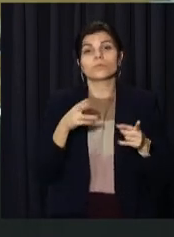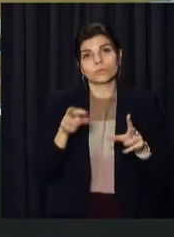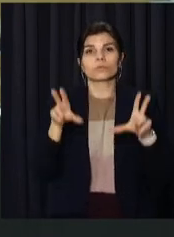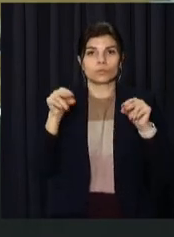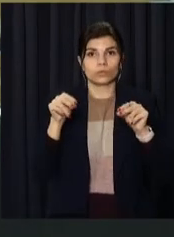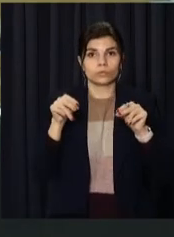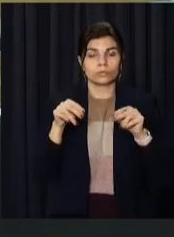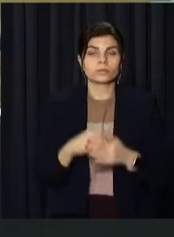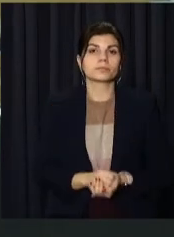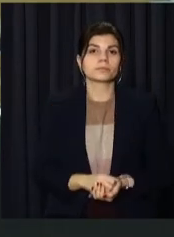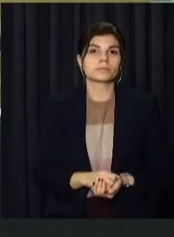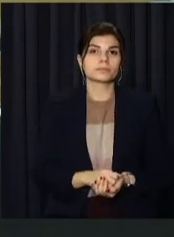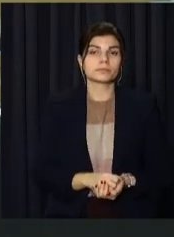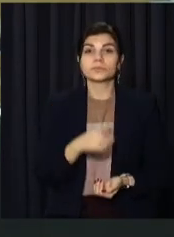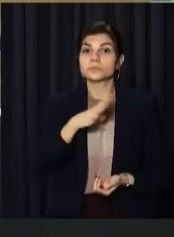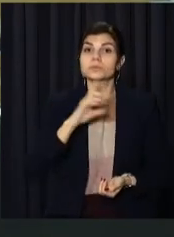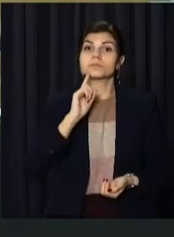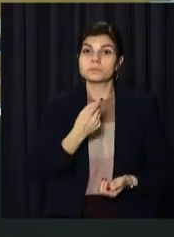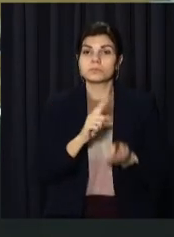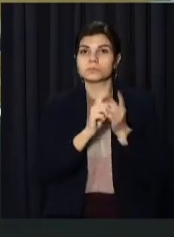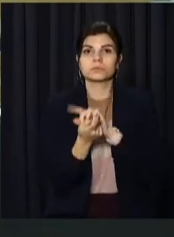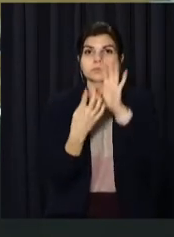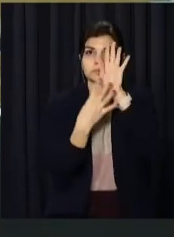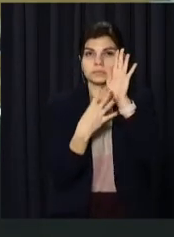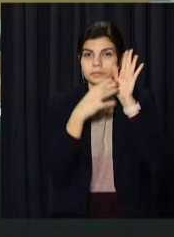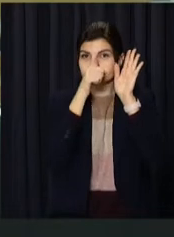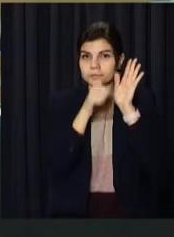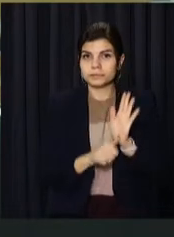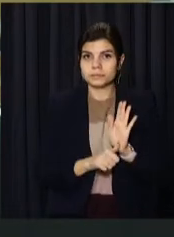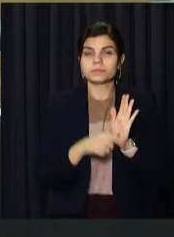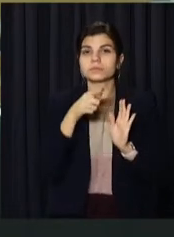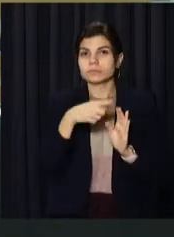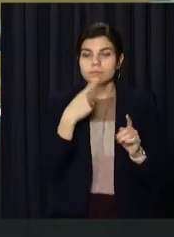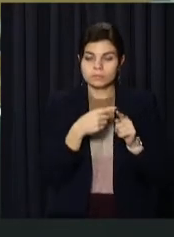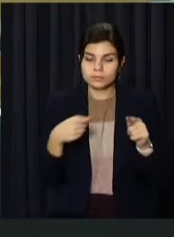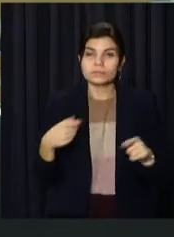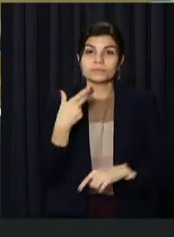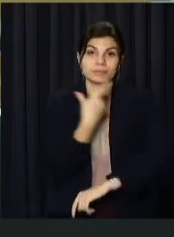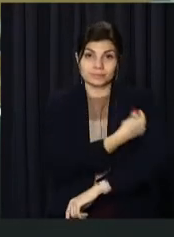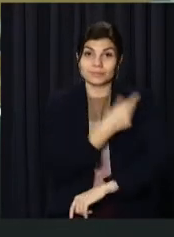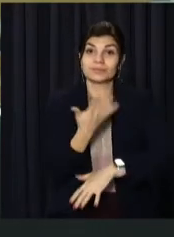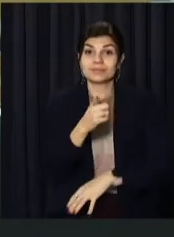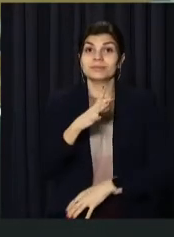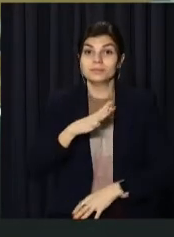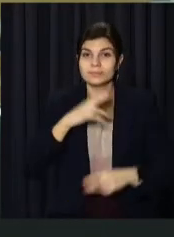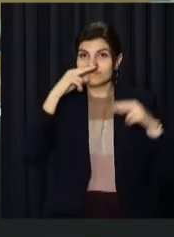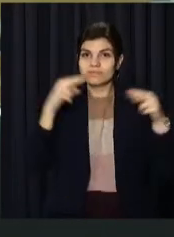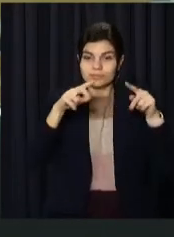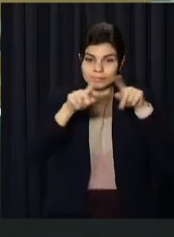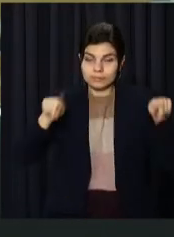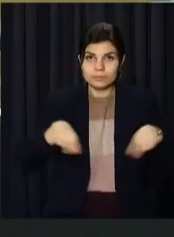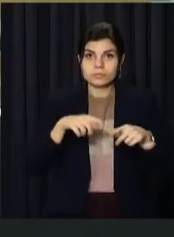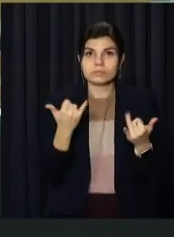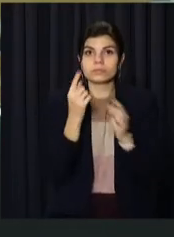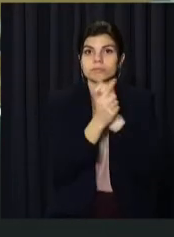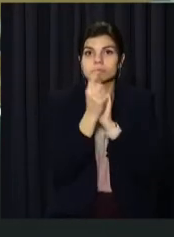Було рік, стало 9 місяців. За прикладом країн ЄС, в Україні скоротили термін дії ковід-сертифікатів. Новий строк змінюється